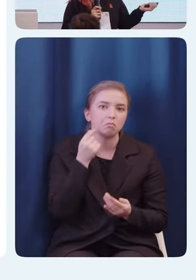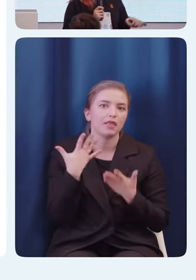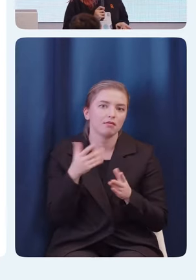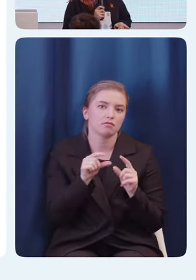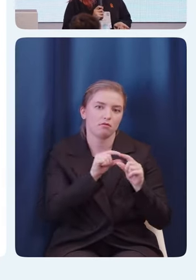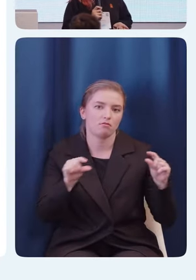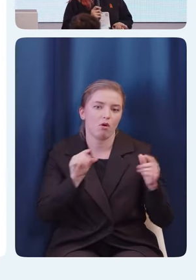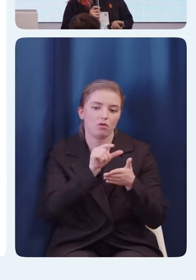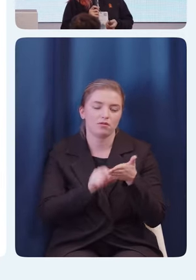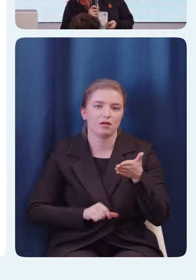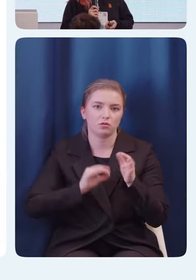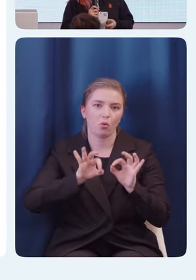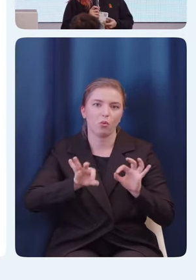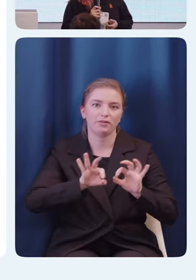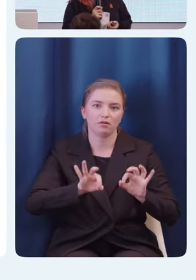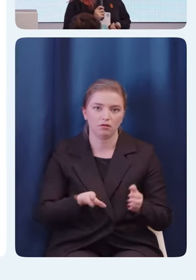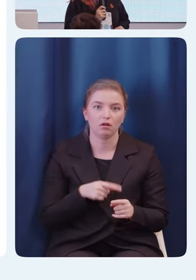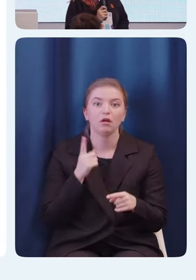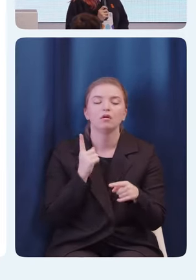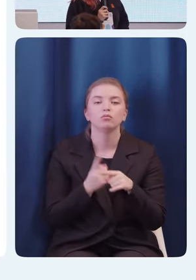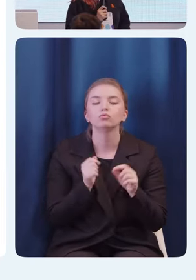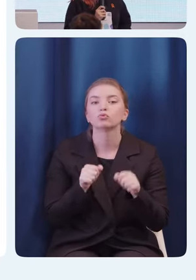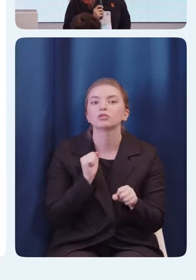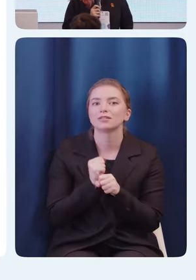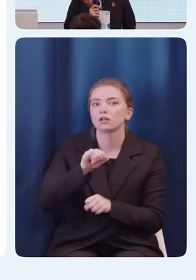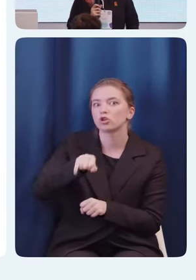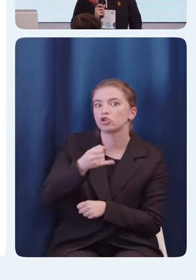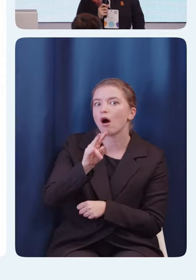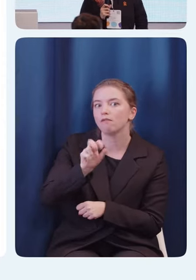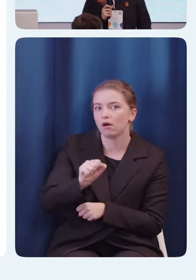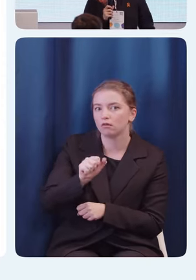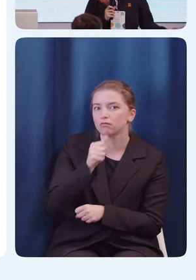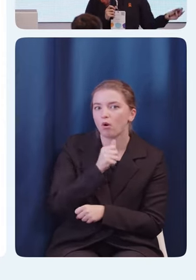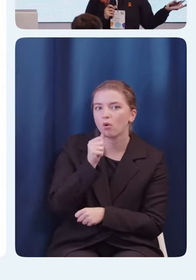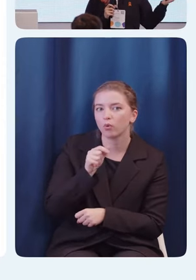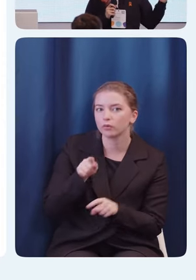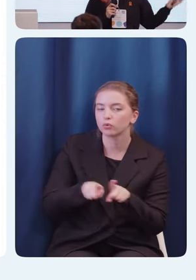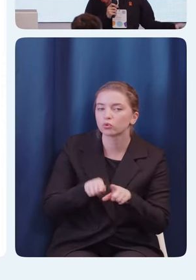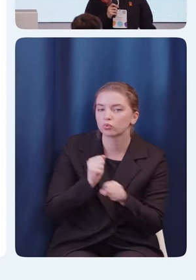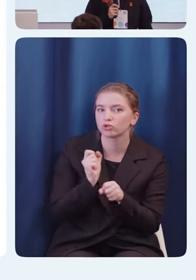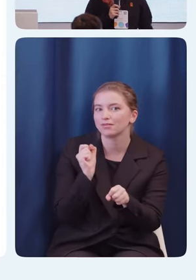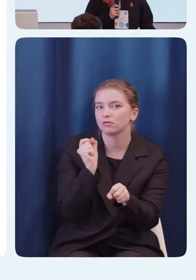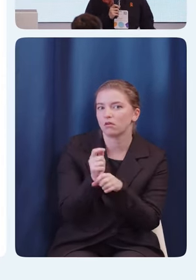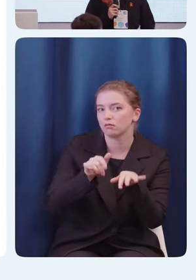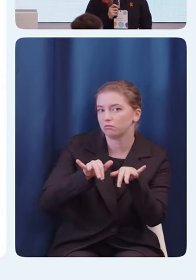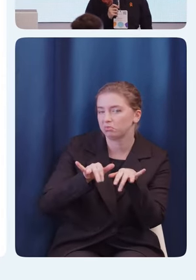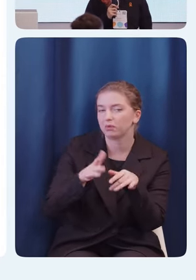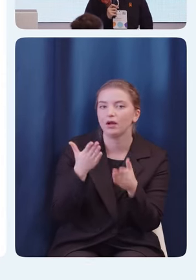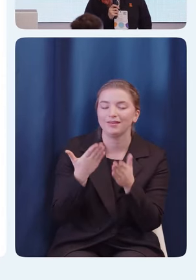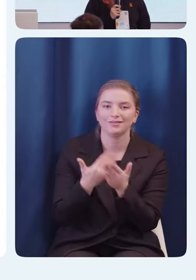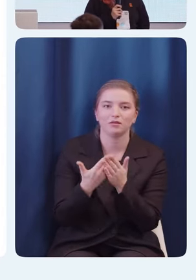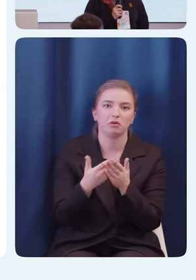описание. Также задать его можно в Java-коде, если значение описания кнопки может